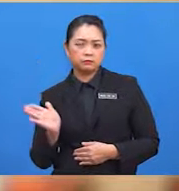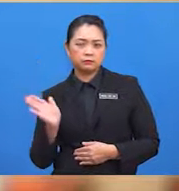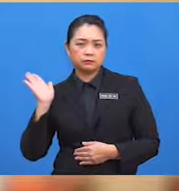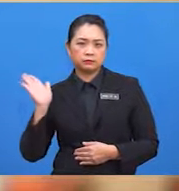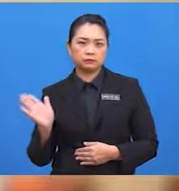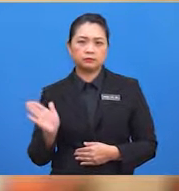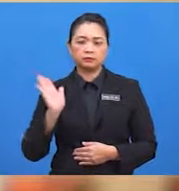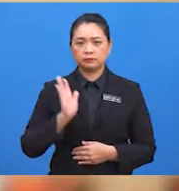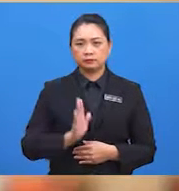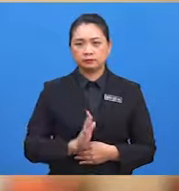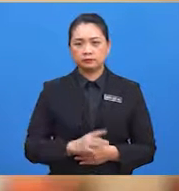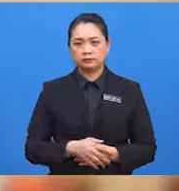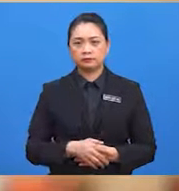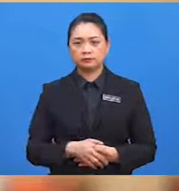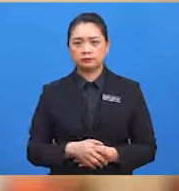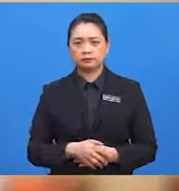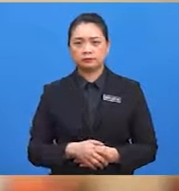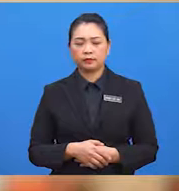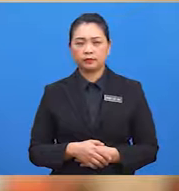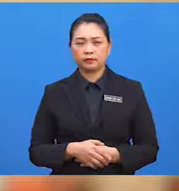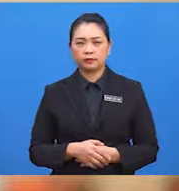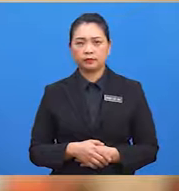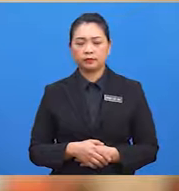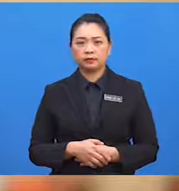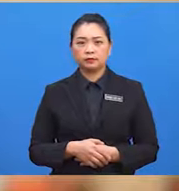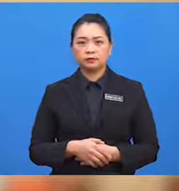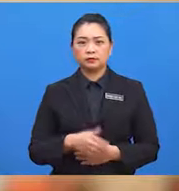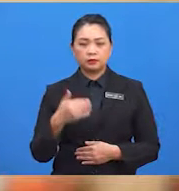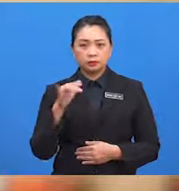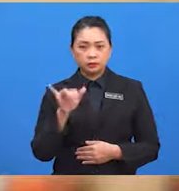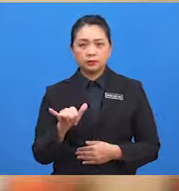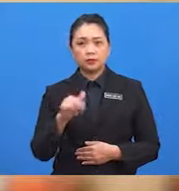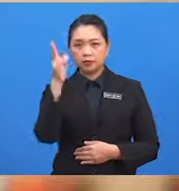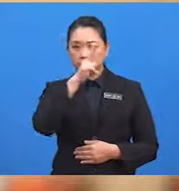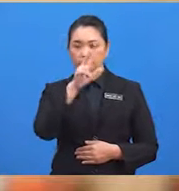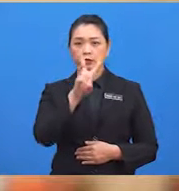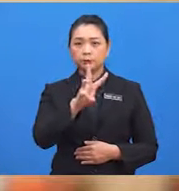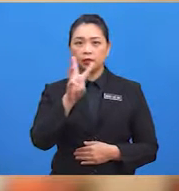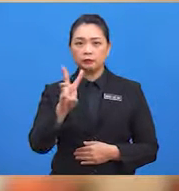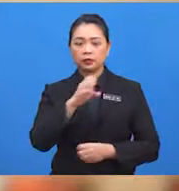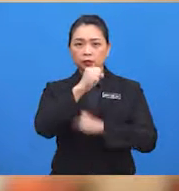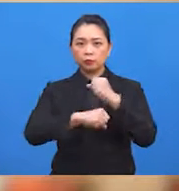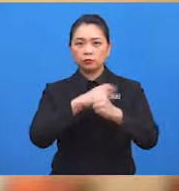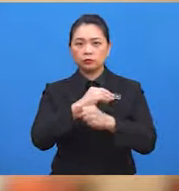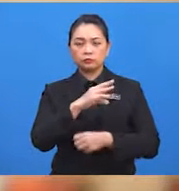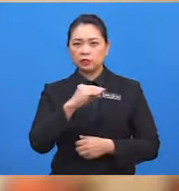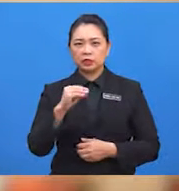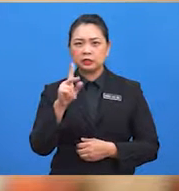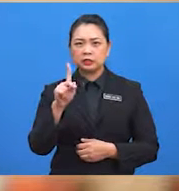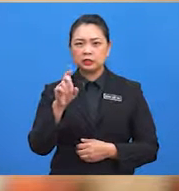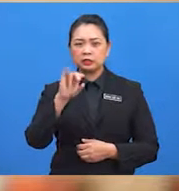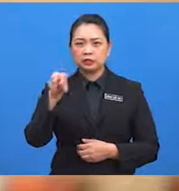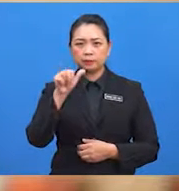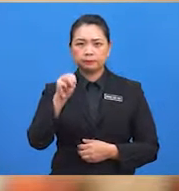dinasti ke-19 yang memerintah selama 66 tahun dan sangat kejam.